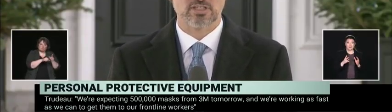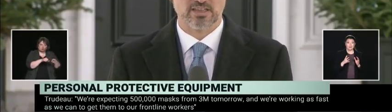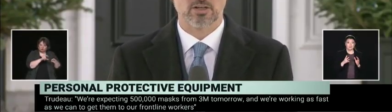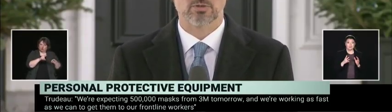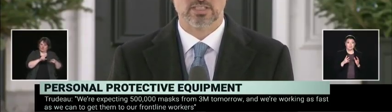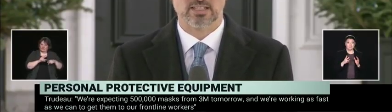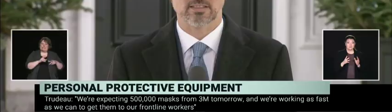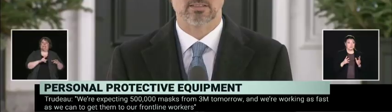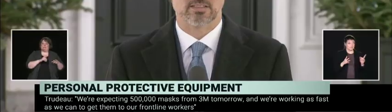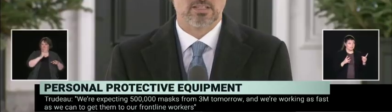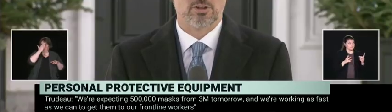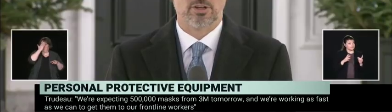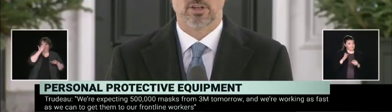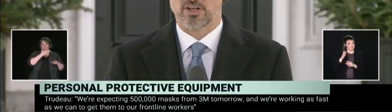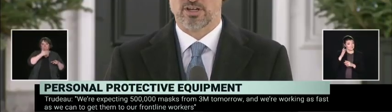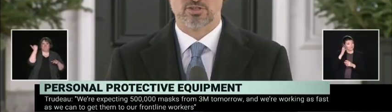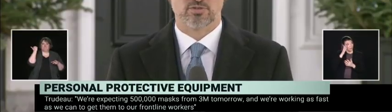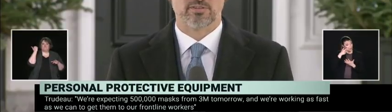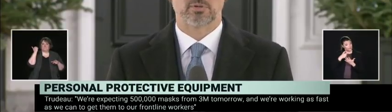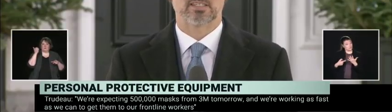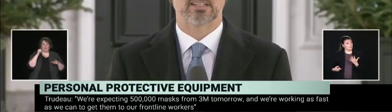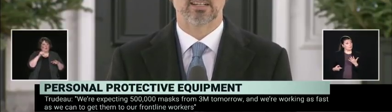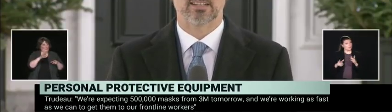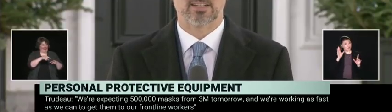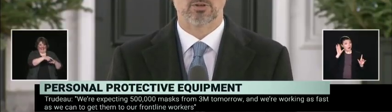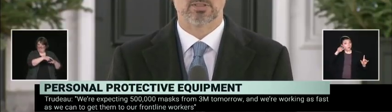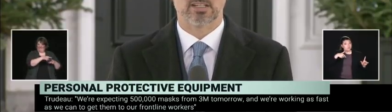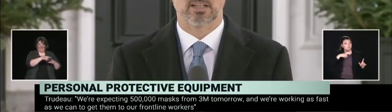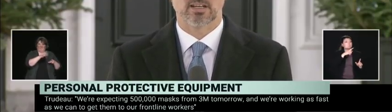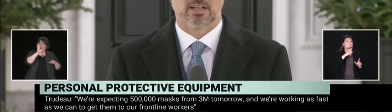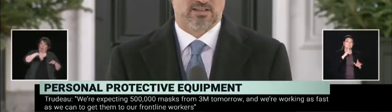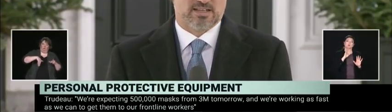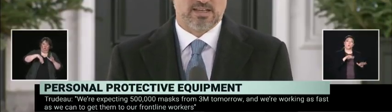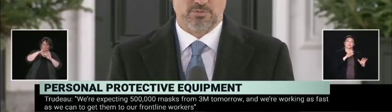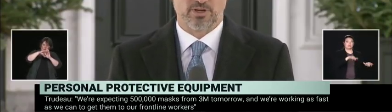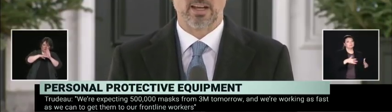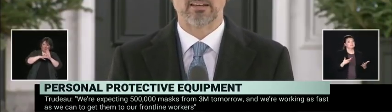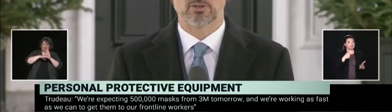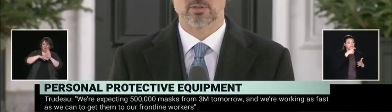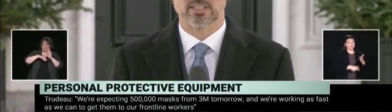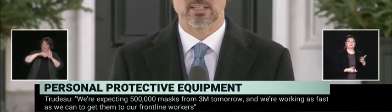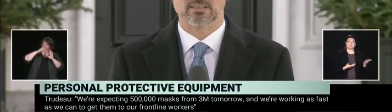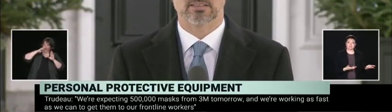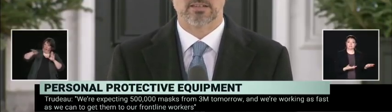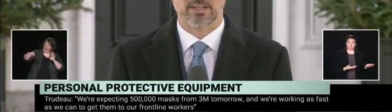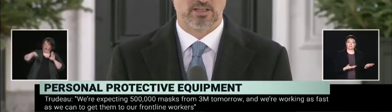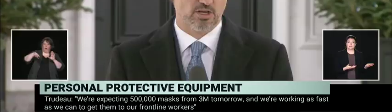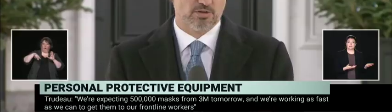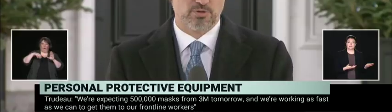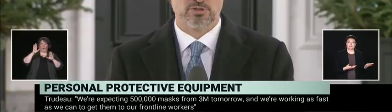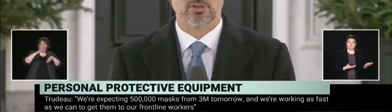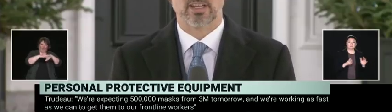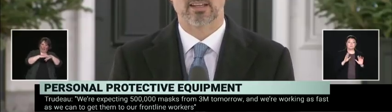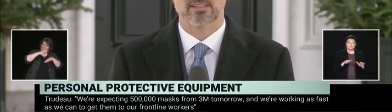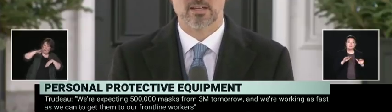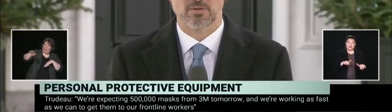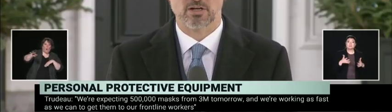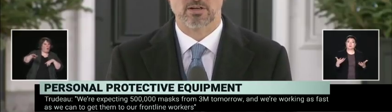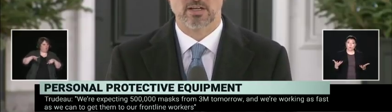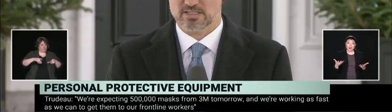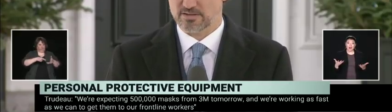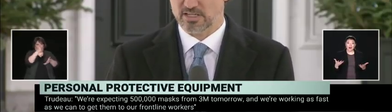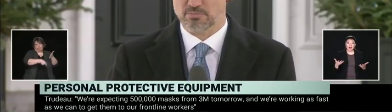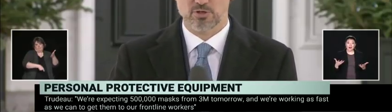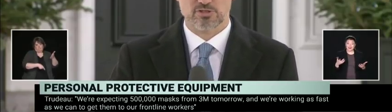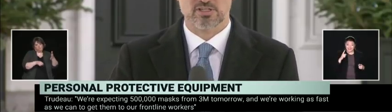sachent qu'il y a des conséquences s'ils ne suivent pas ces consignes. Les plus graves conséquences, ça va être plus de Canadiens